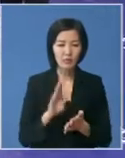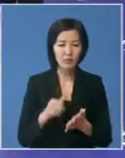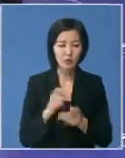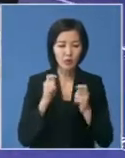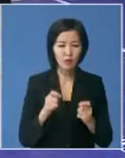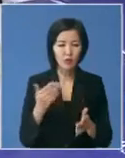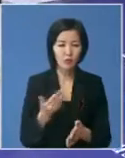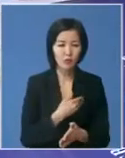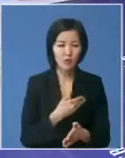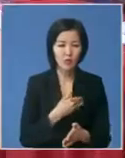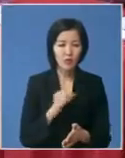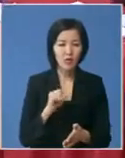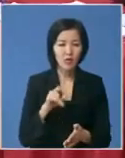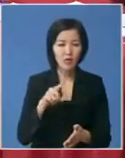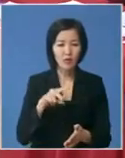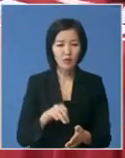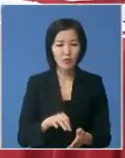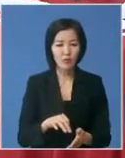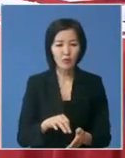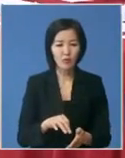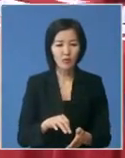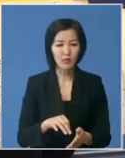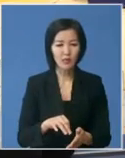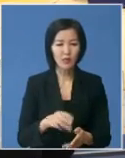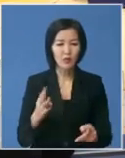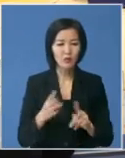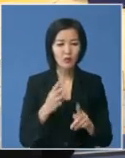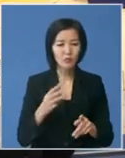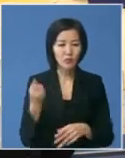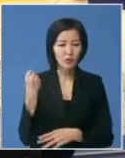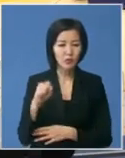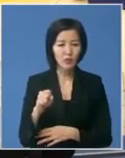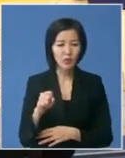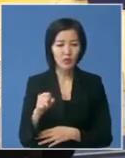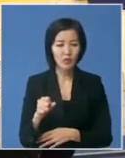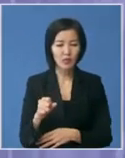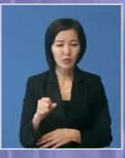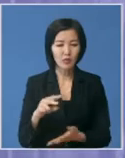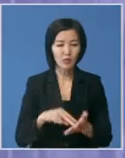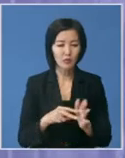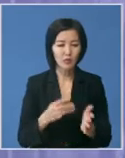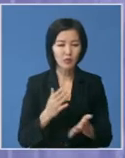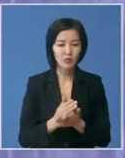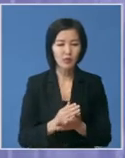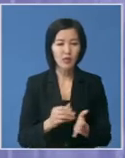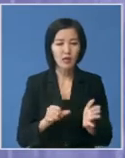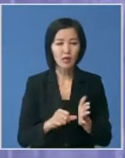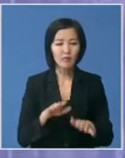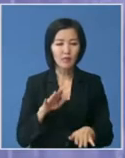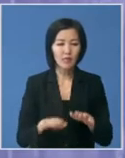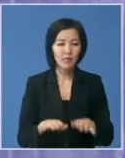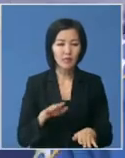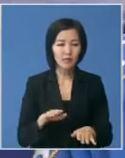жүлдесінен үміткерлердің бірі Айбол Ахметов. Ел біріншілігінің 3 мәрте жүлдегері жеңіс тұғырынан көрінсем дейді. 60 келіде өзім